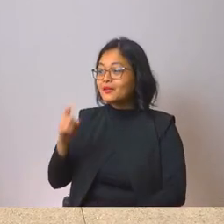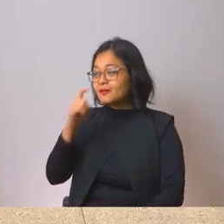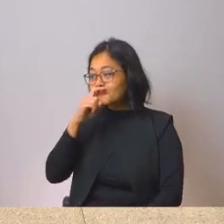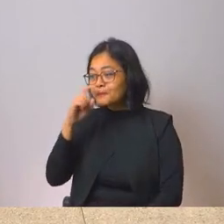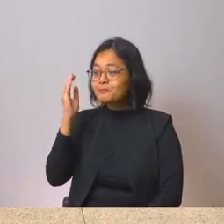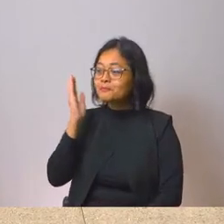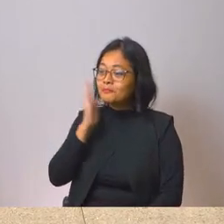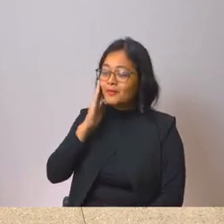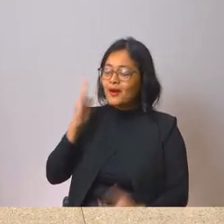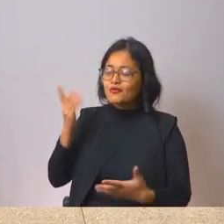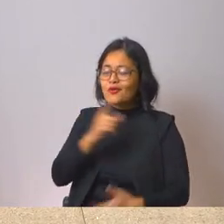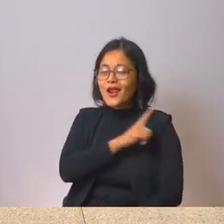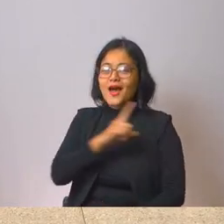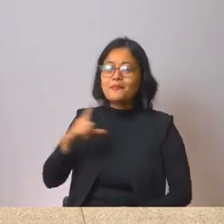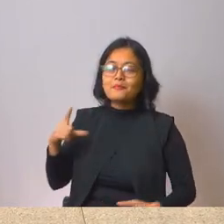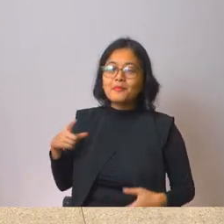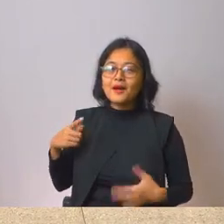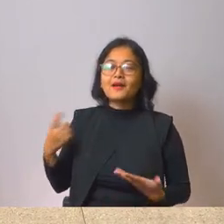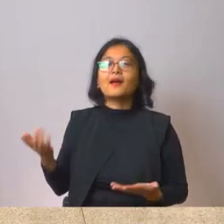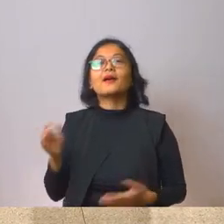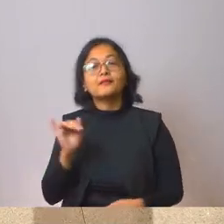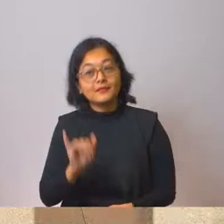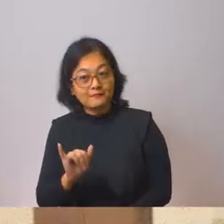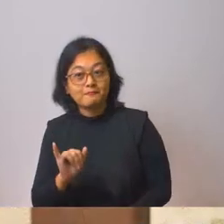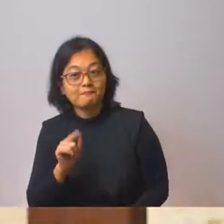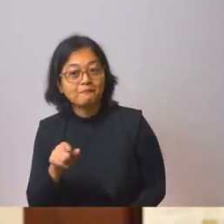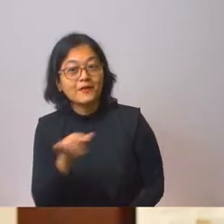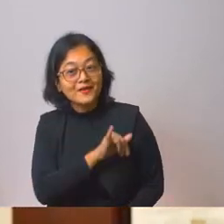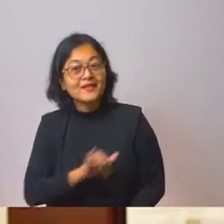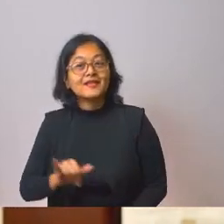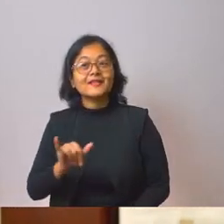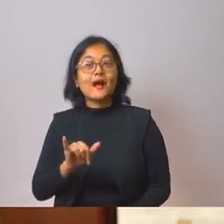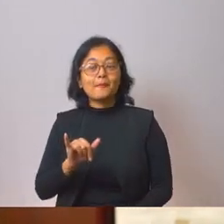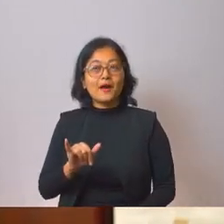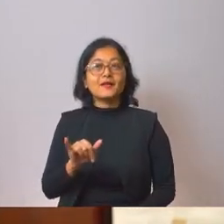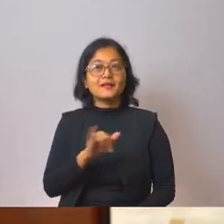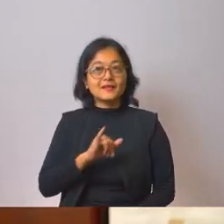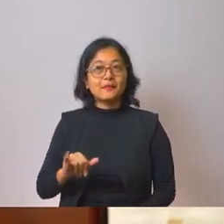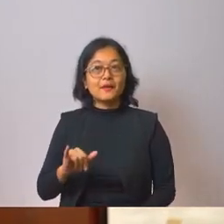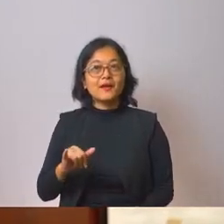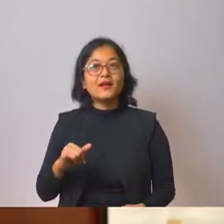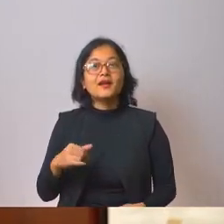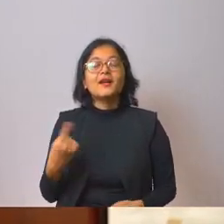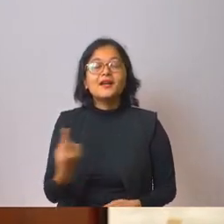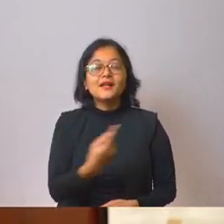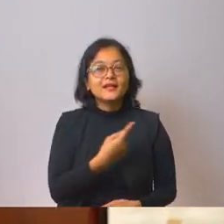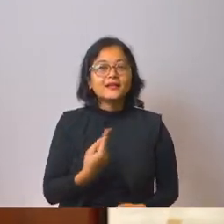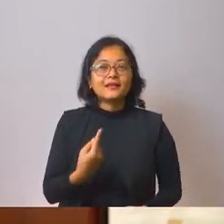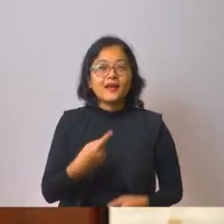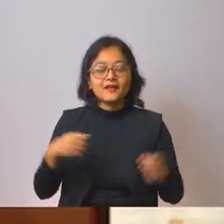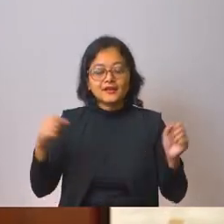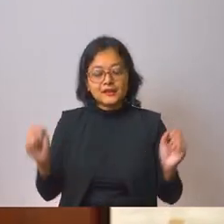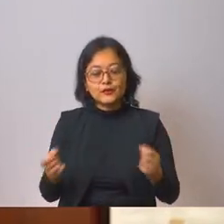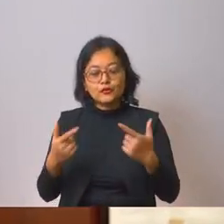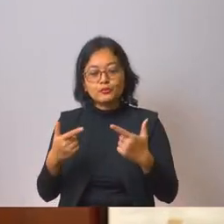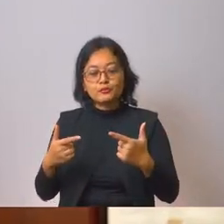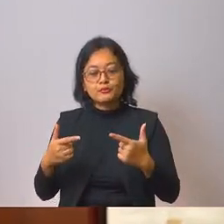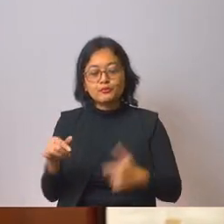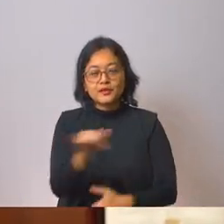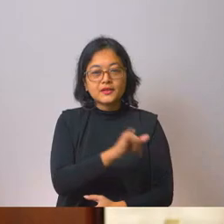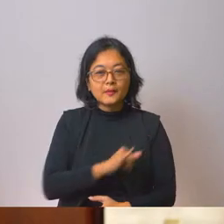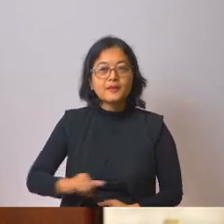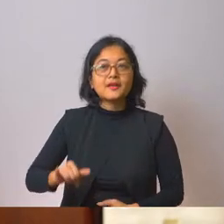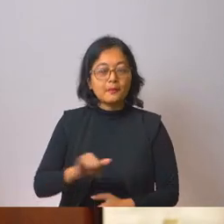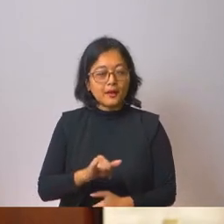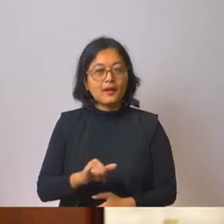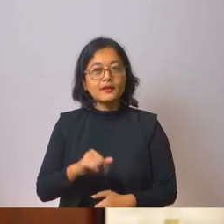di keluarga, di gereja, di masyarakat yang berkaitan dengan anak-anak itu harus kita betul-betul pikirkan jiwa mereka, pikiran